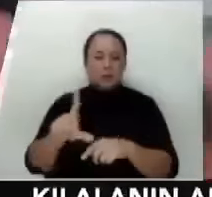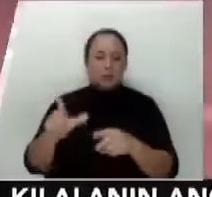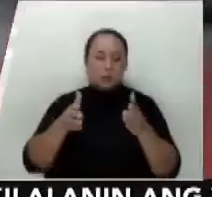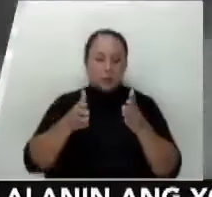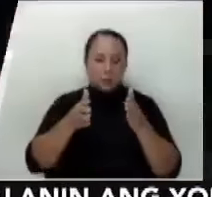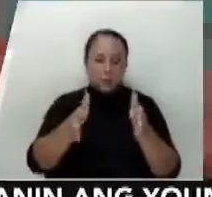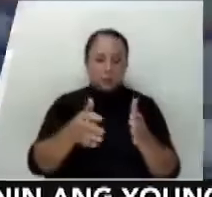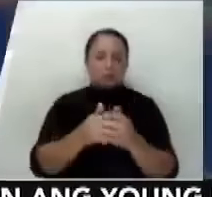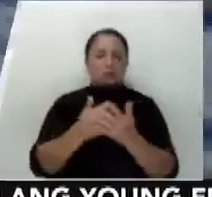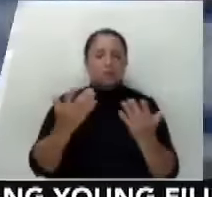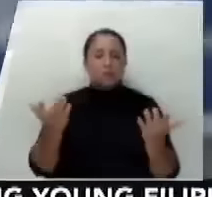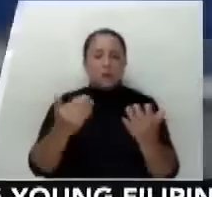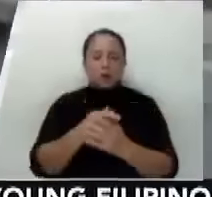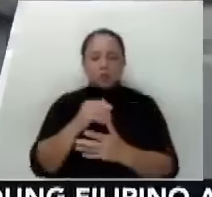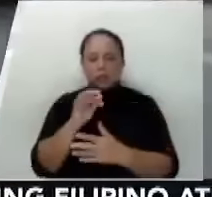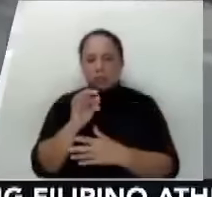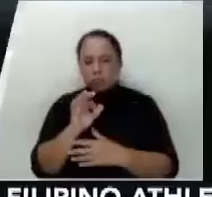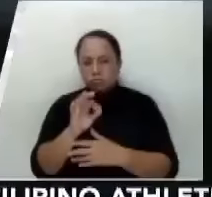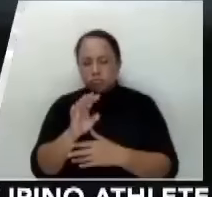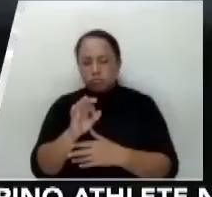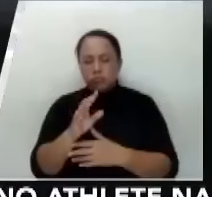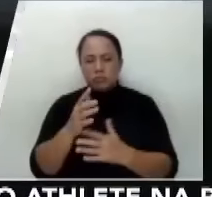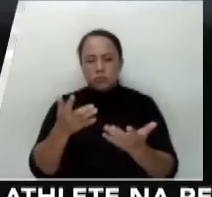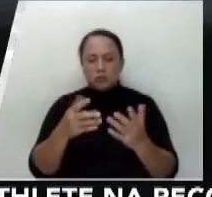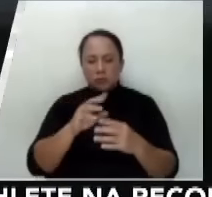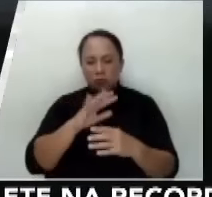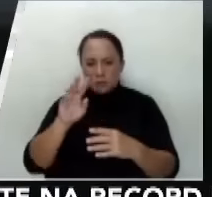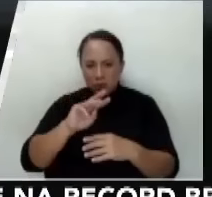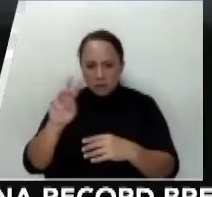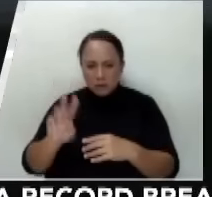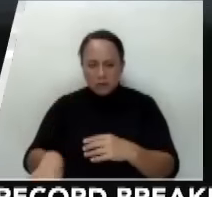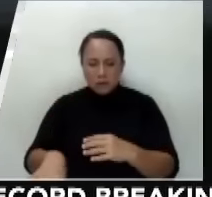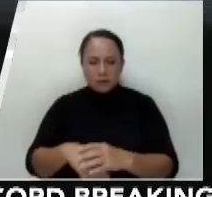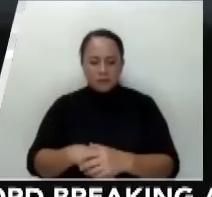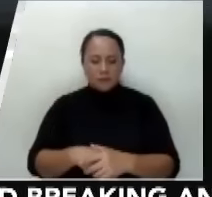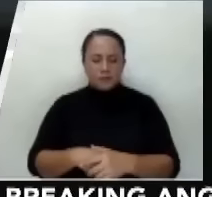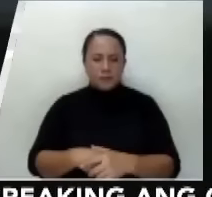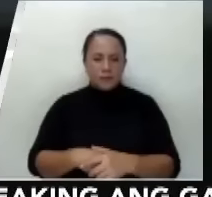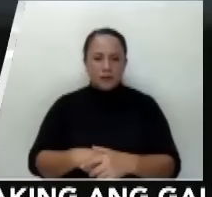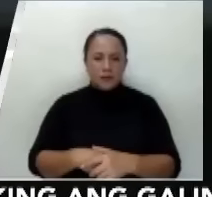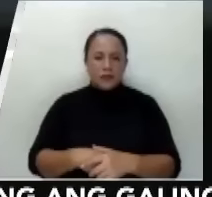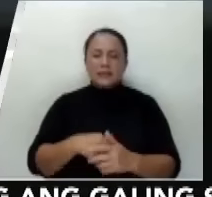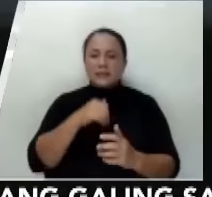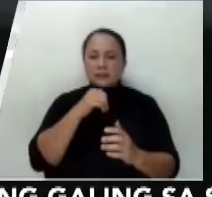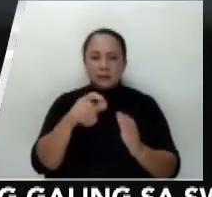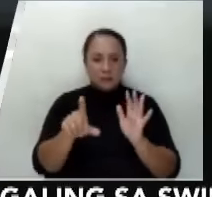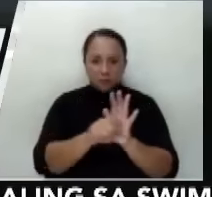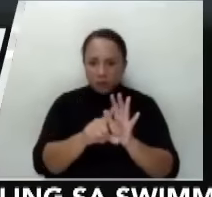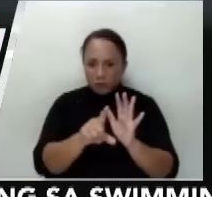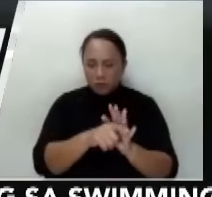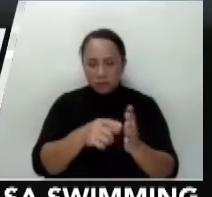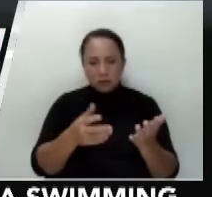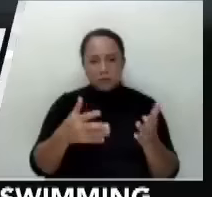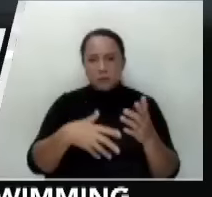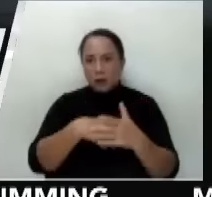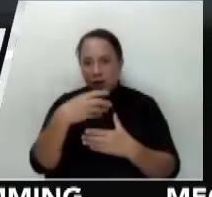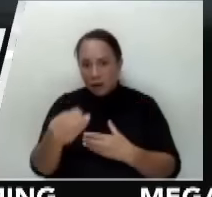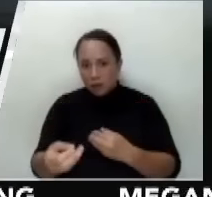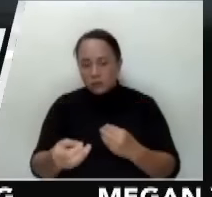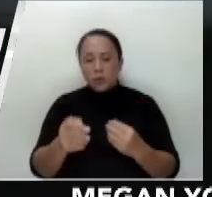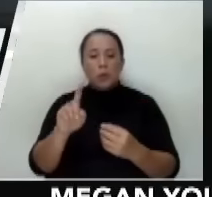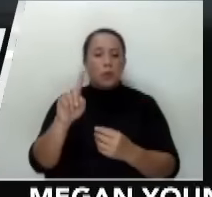ang bumabagtas sa buong Metro Manila. Hindi sila pinagbabawalan na lumabas. It's just that